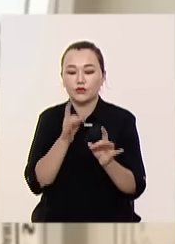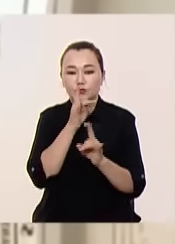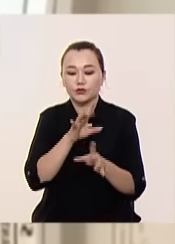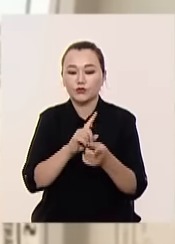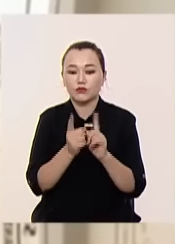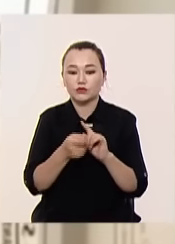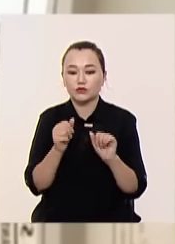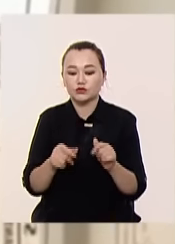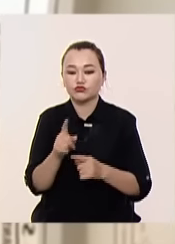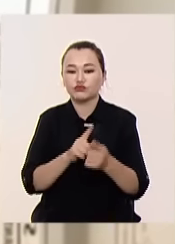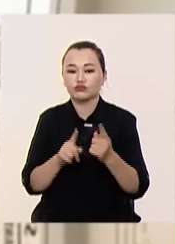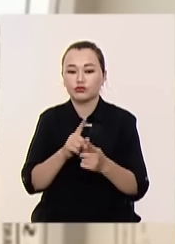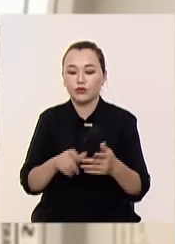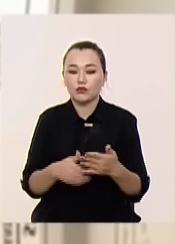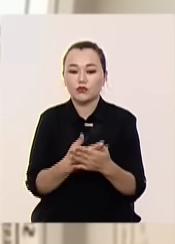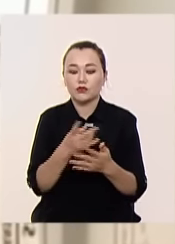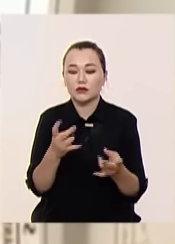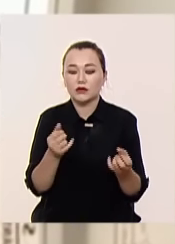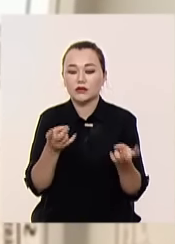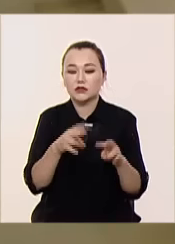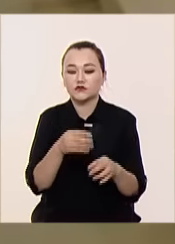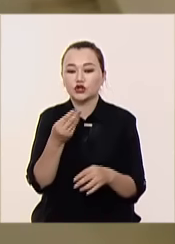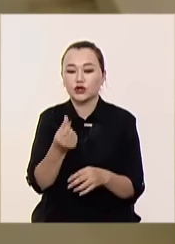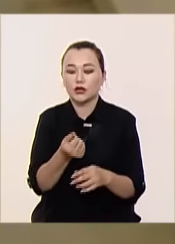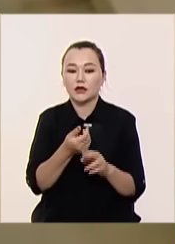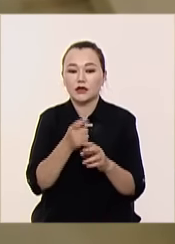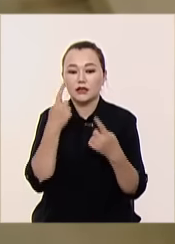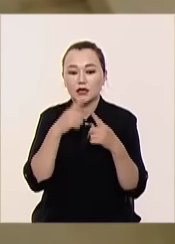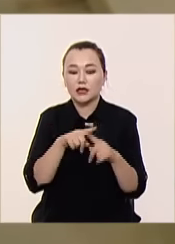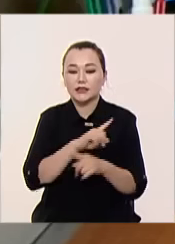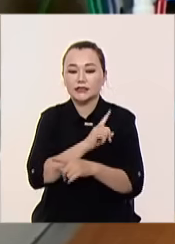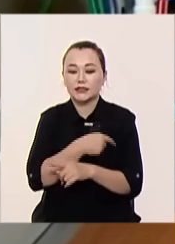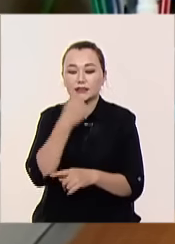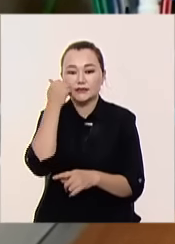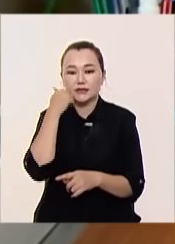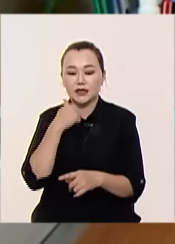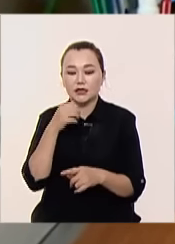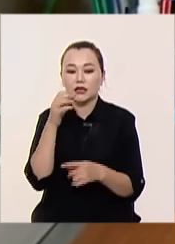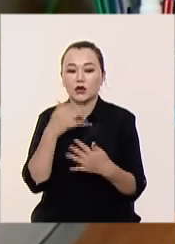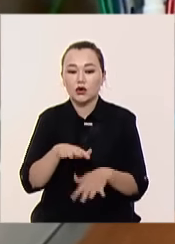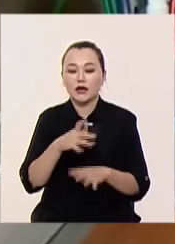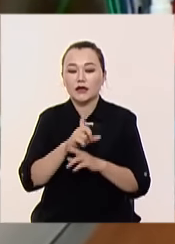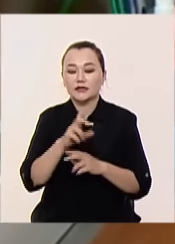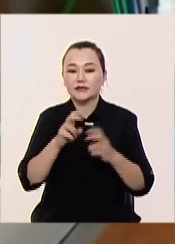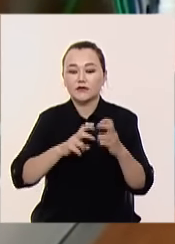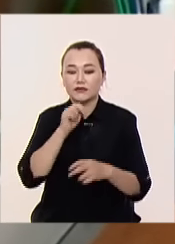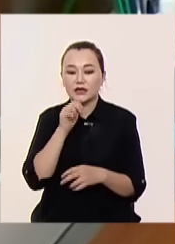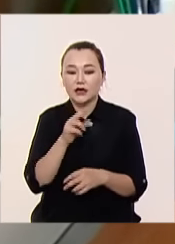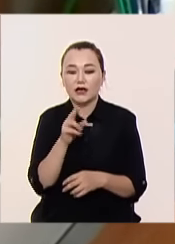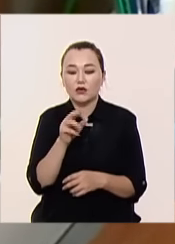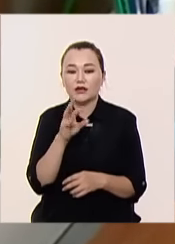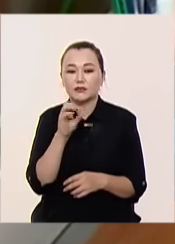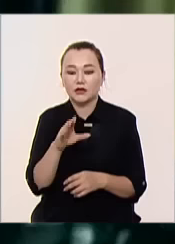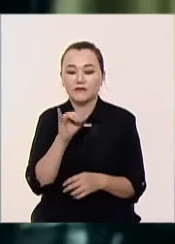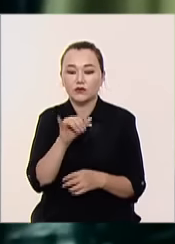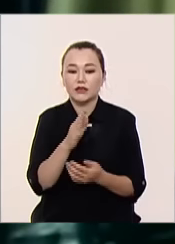Напротив, смогут модернизировать предприятие на оставшиеся деньги, ведь техника сильно изношена. По словам учредителя сахарного завода Кайрата Оразбекова,